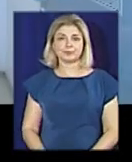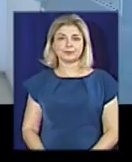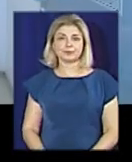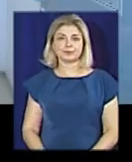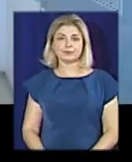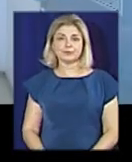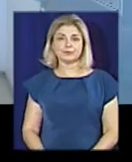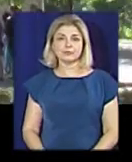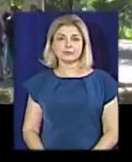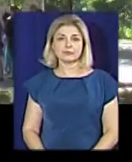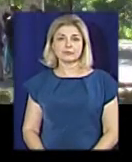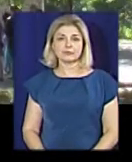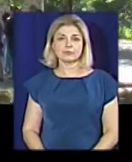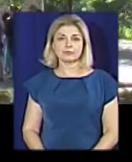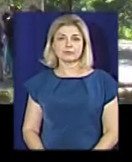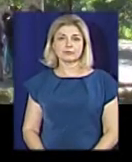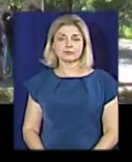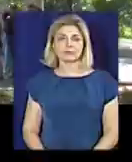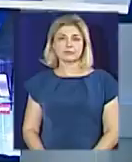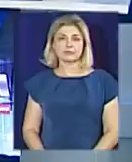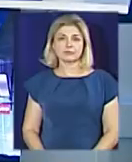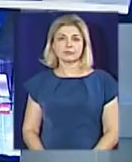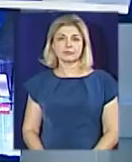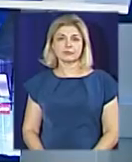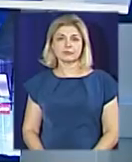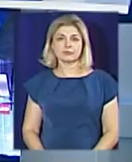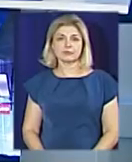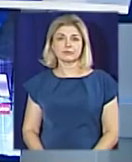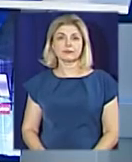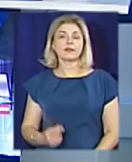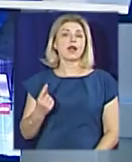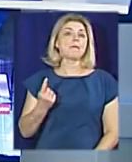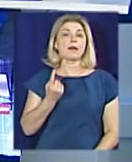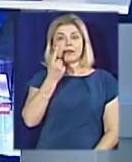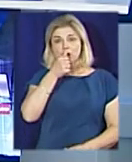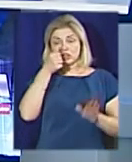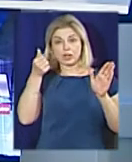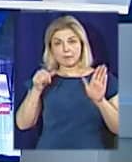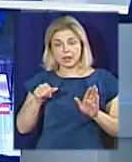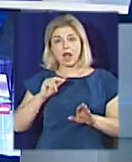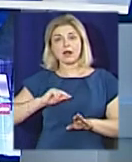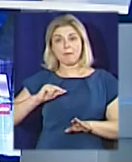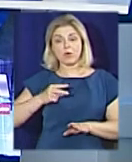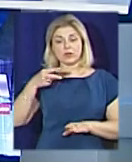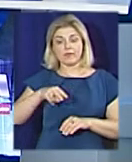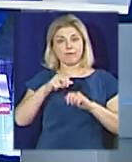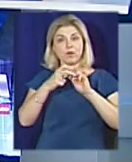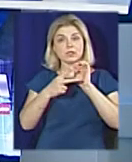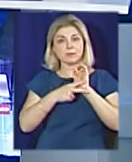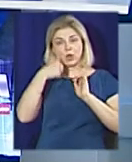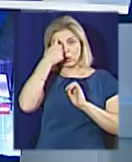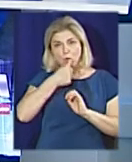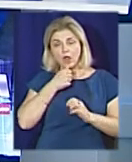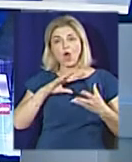Юлія Кускова, телевізійні новини Миколаївщини. За перше півріччя роботи у 2018 році